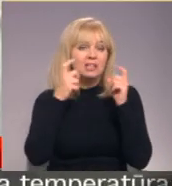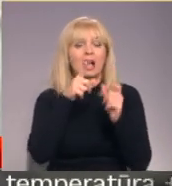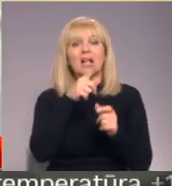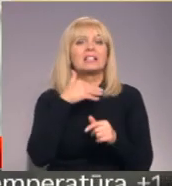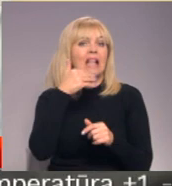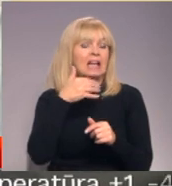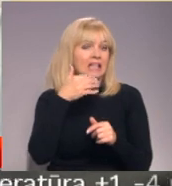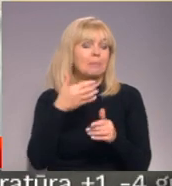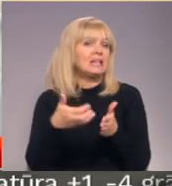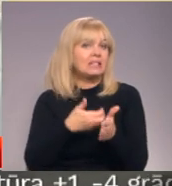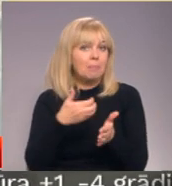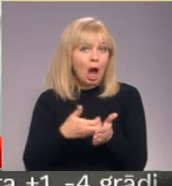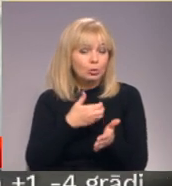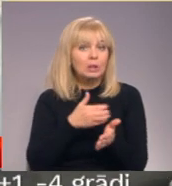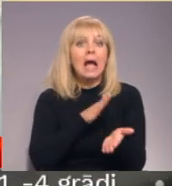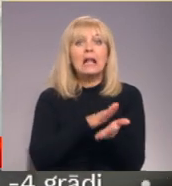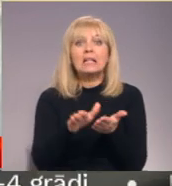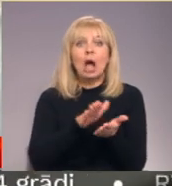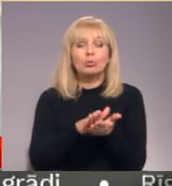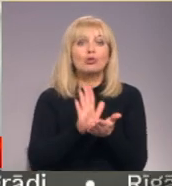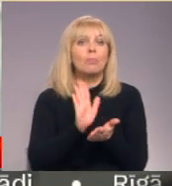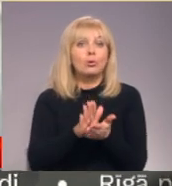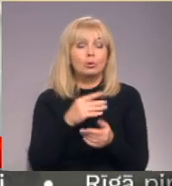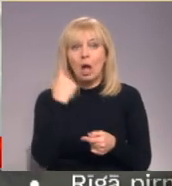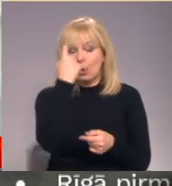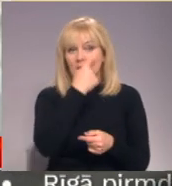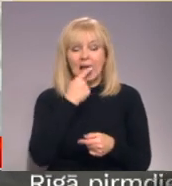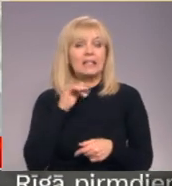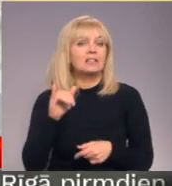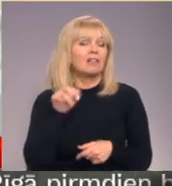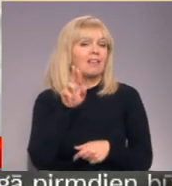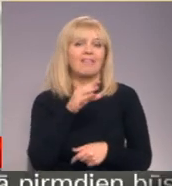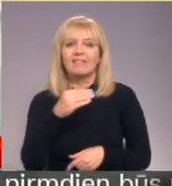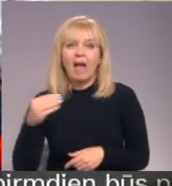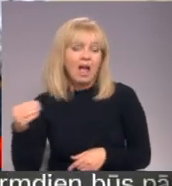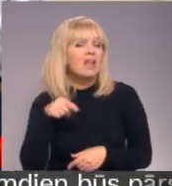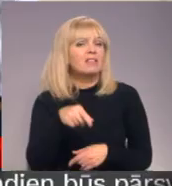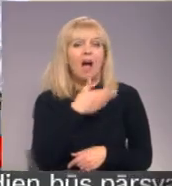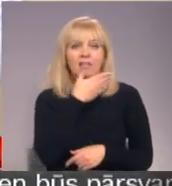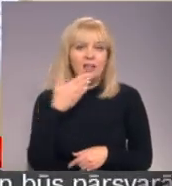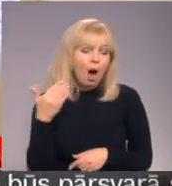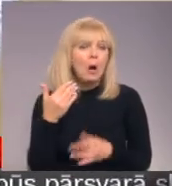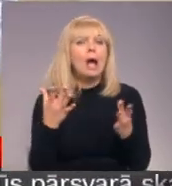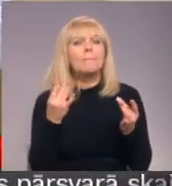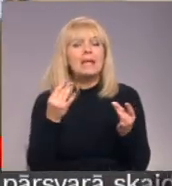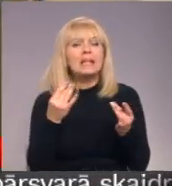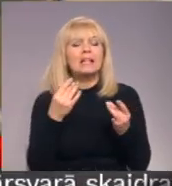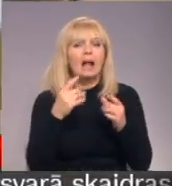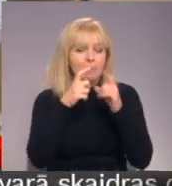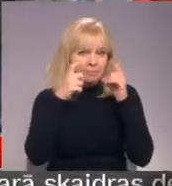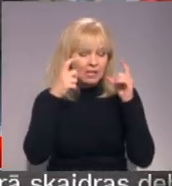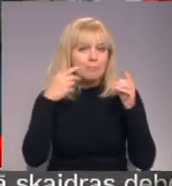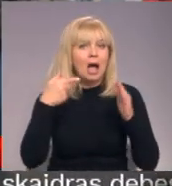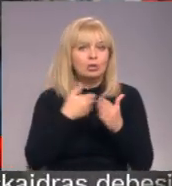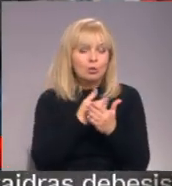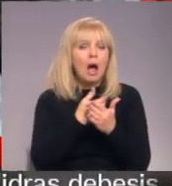kad lietošu masku un būs man uz sejas kaut kas ļoti slikts? Nē, īstenībā tā nav. Mitra vide zem maskas var veicināt